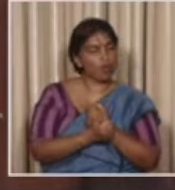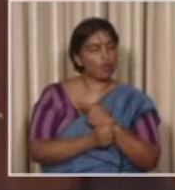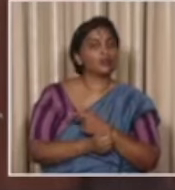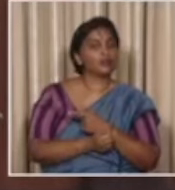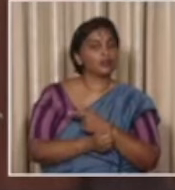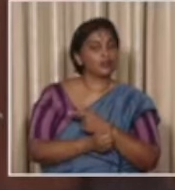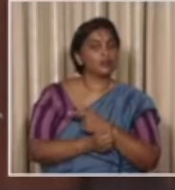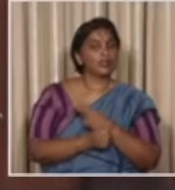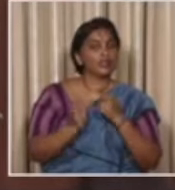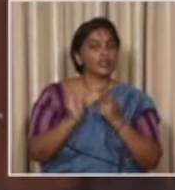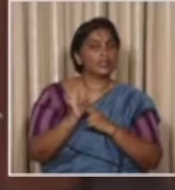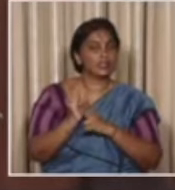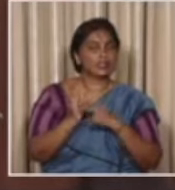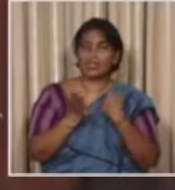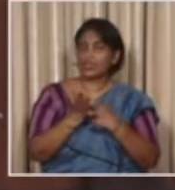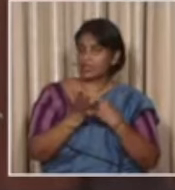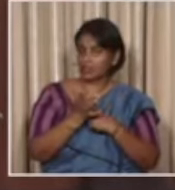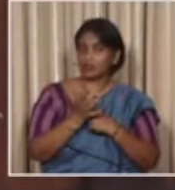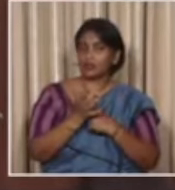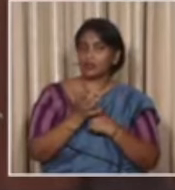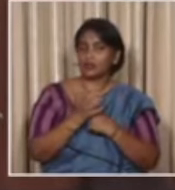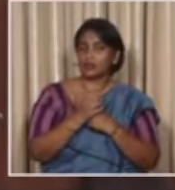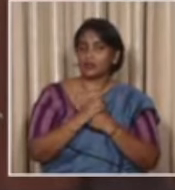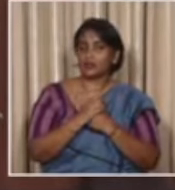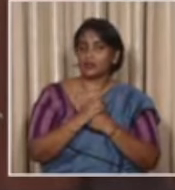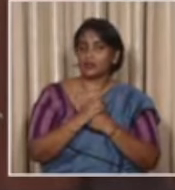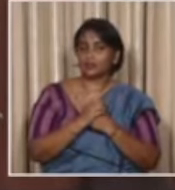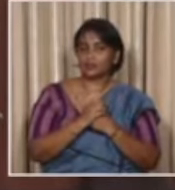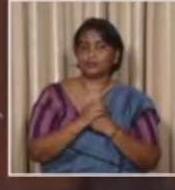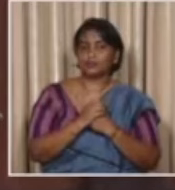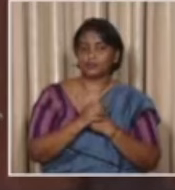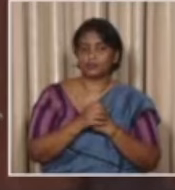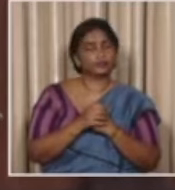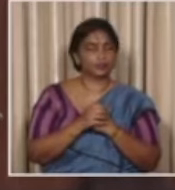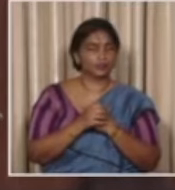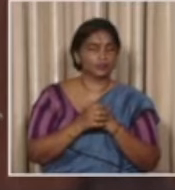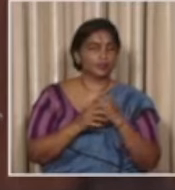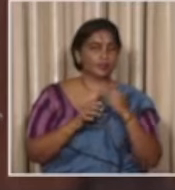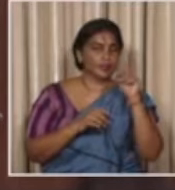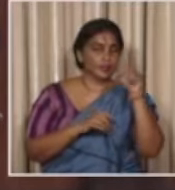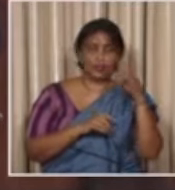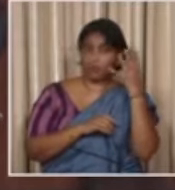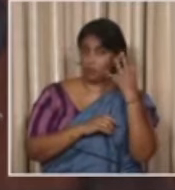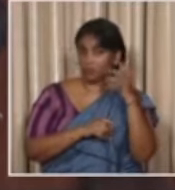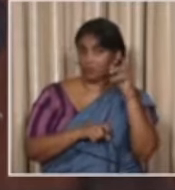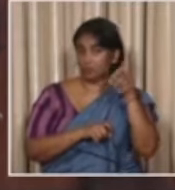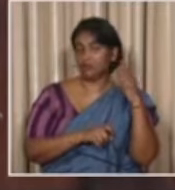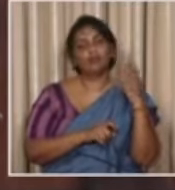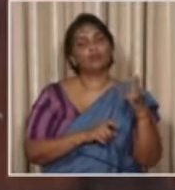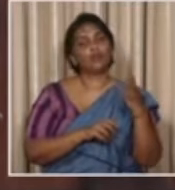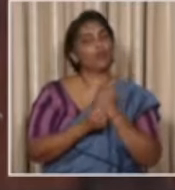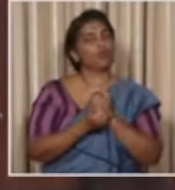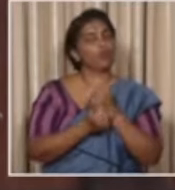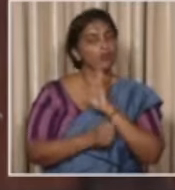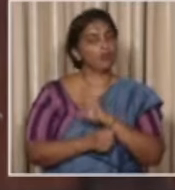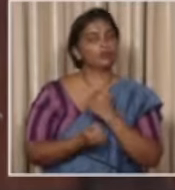එයයි නිශාන්තන් සහ රෙජිනෝල්ඩ්. නිශාන්තන් රෙජිනෝල්ඩ් වරදරාජා ජනාර්තනන් මර්වින් මේ හතර දෙනාම පොලිසිය